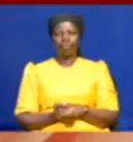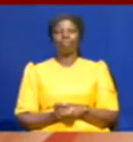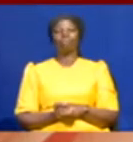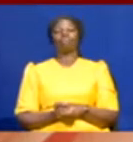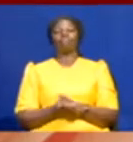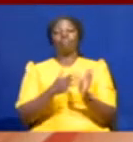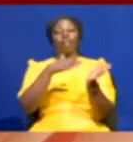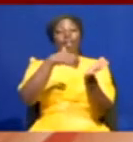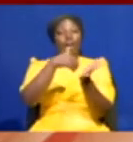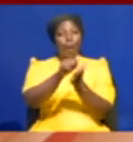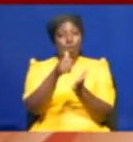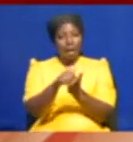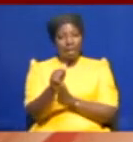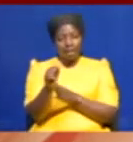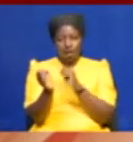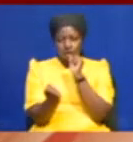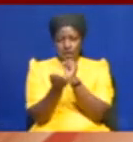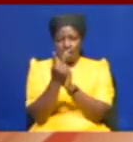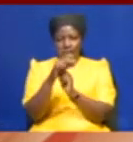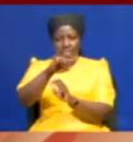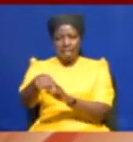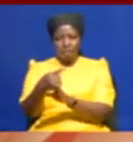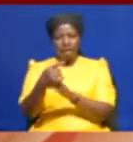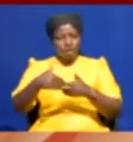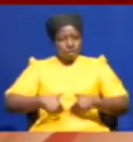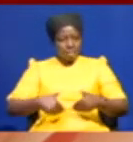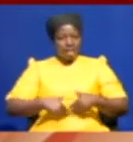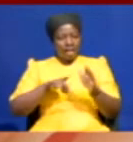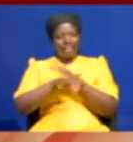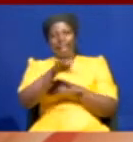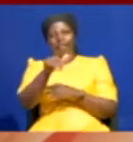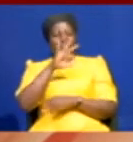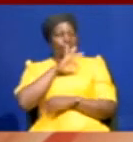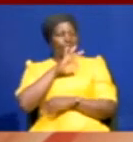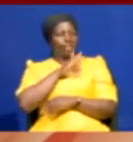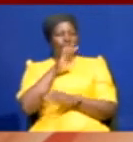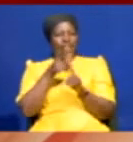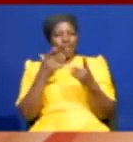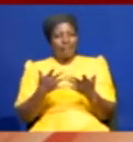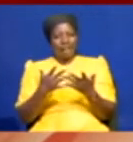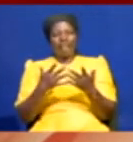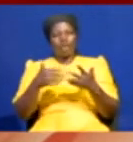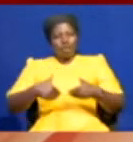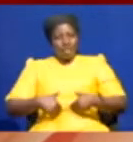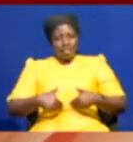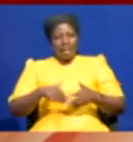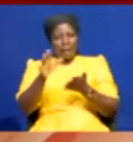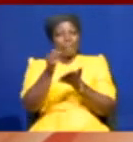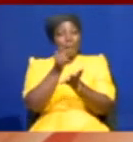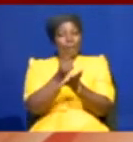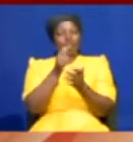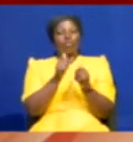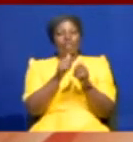Huko Makueni, takriban vijana 12,000 katika kaunti hiyo wamefaidika na mradi wa ajira kwa vijana uliozinduliwa na serikali ya